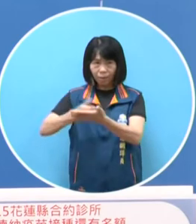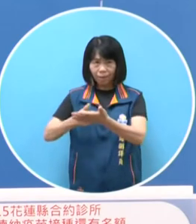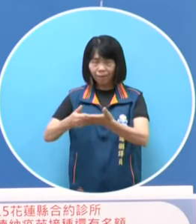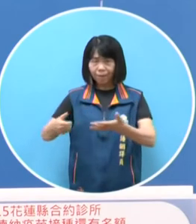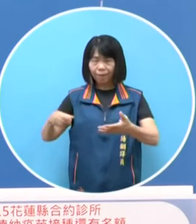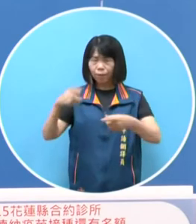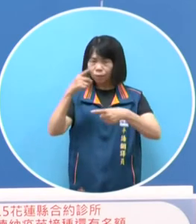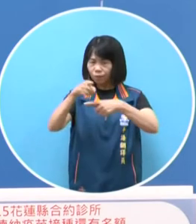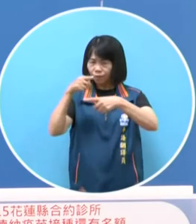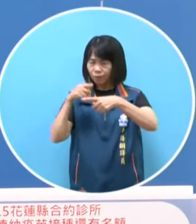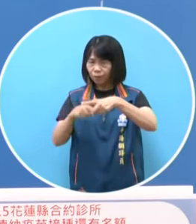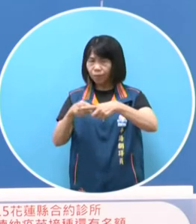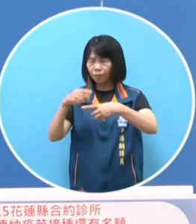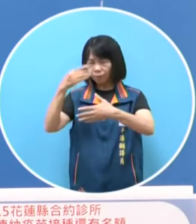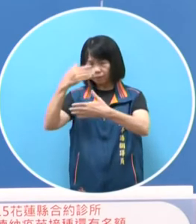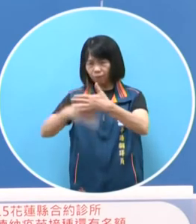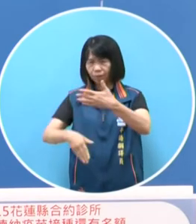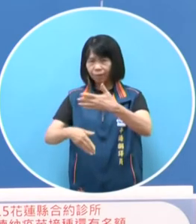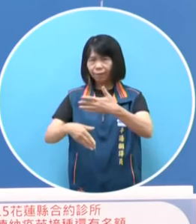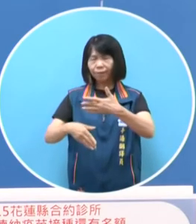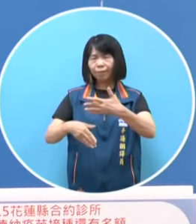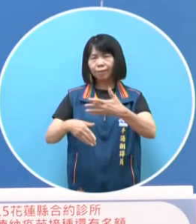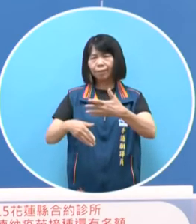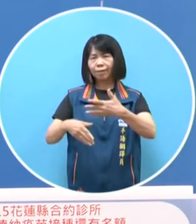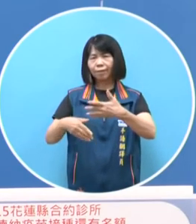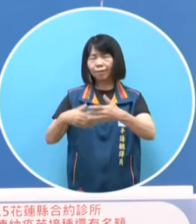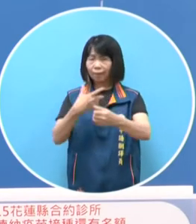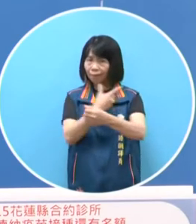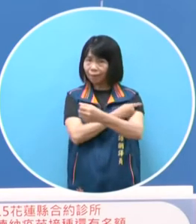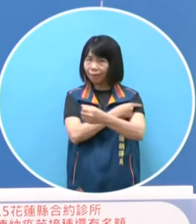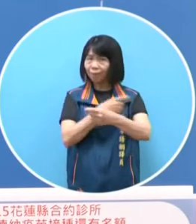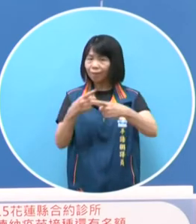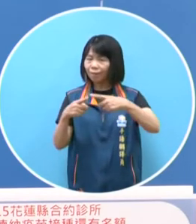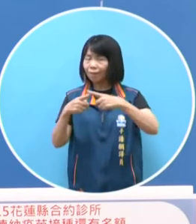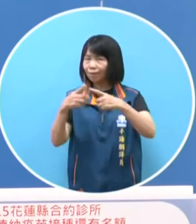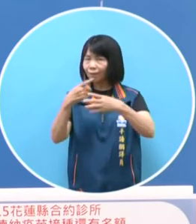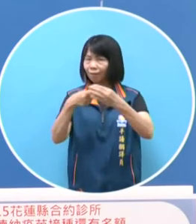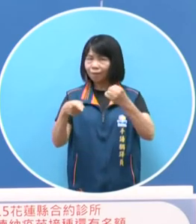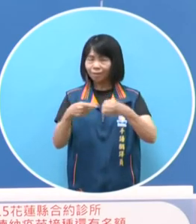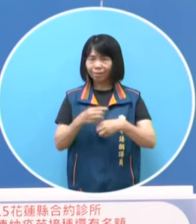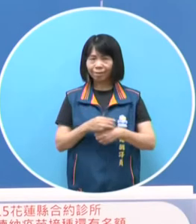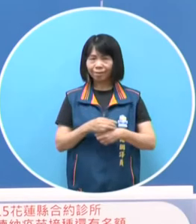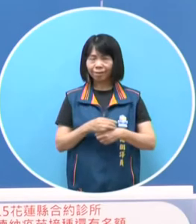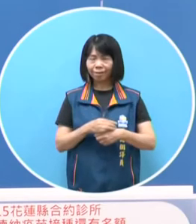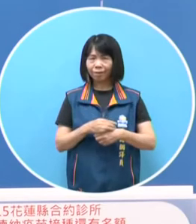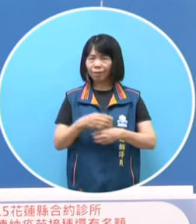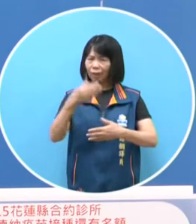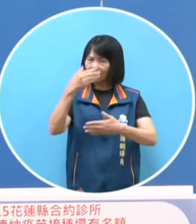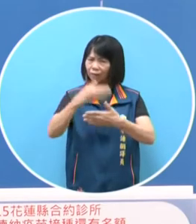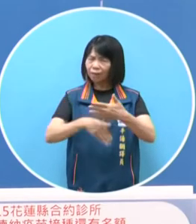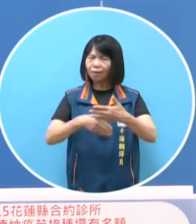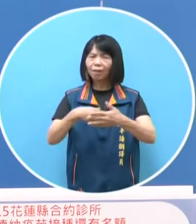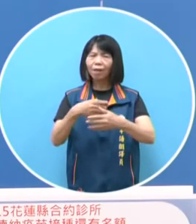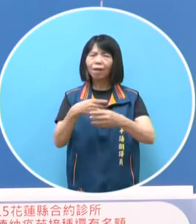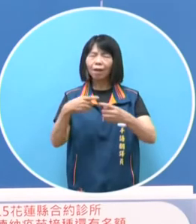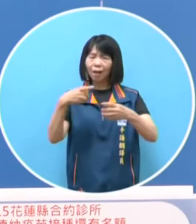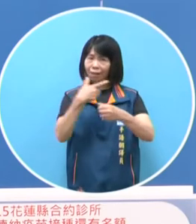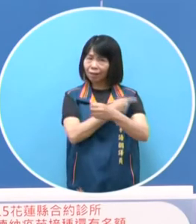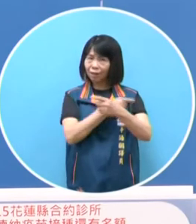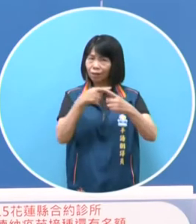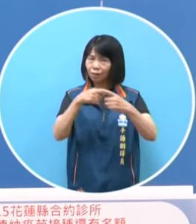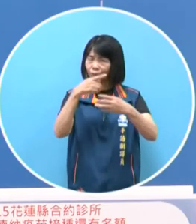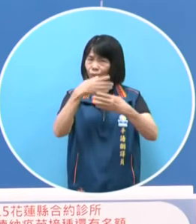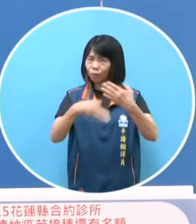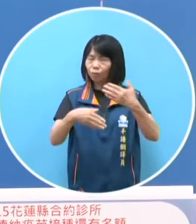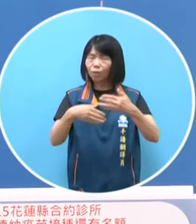以我们的剩余的施打数，在减掉施打数之后呢，真正的